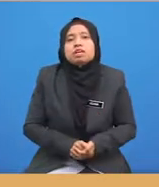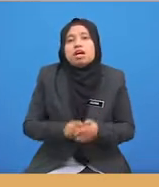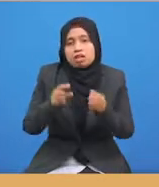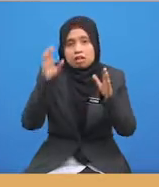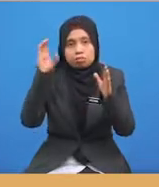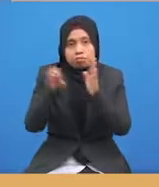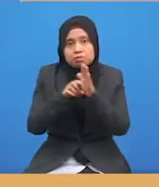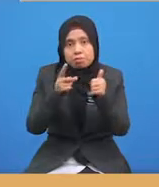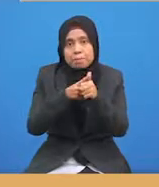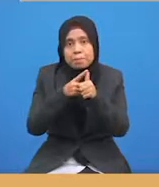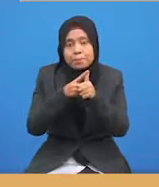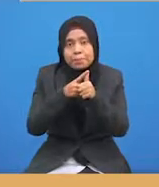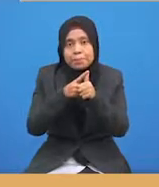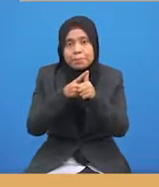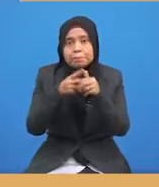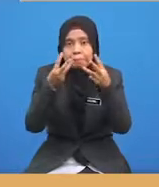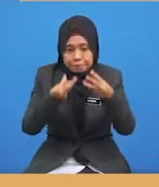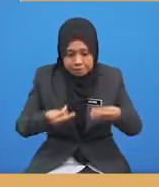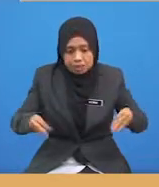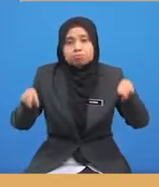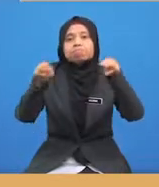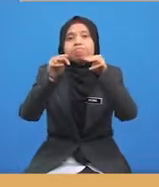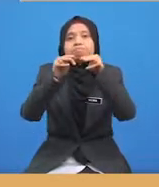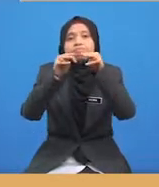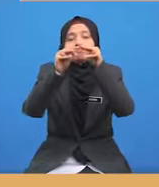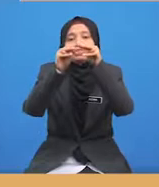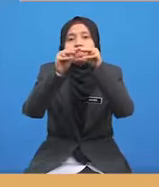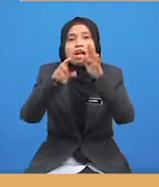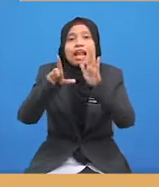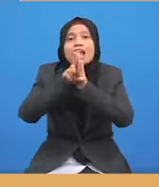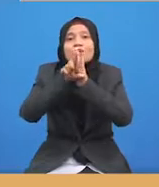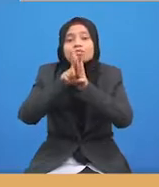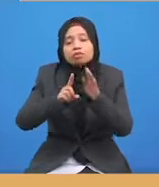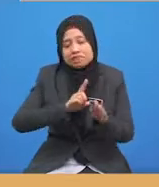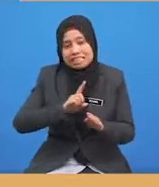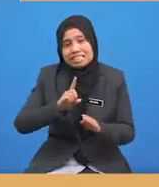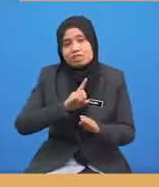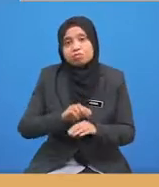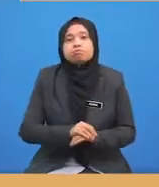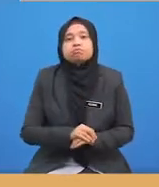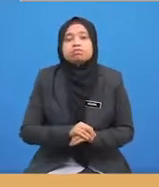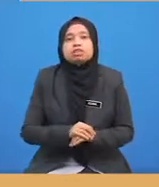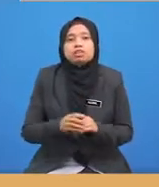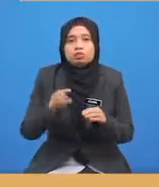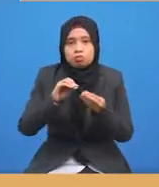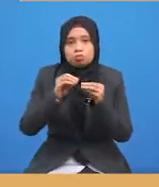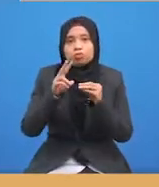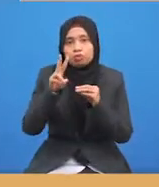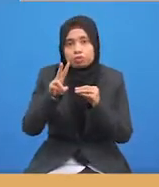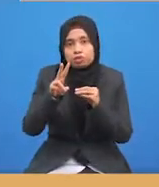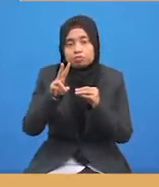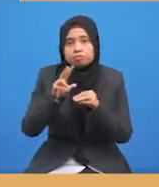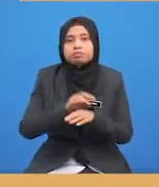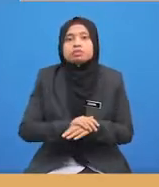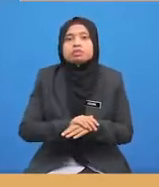Gambar yang pertama ialah gambar masjid yang melambangkan Islam. Manakala gambar yang